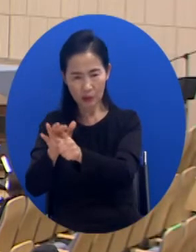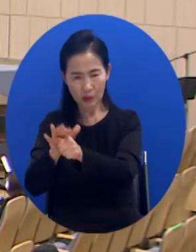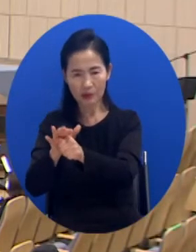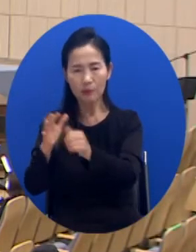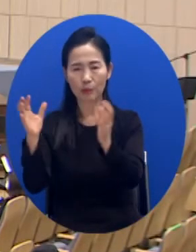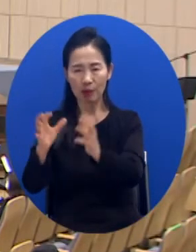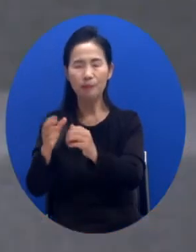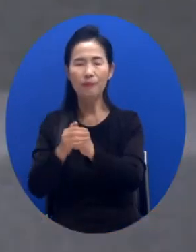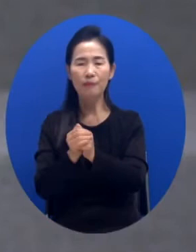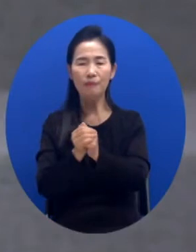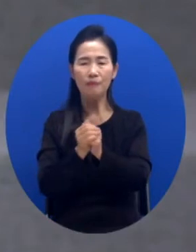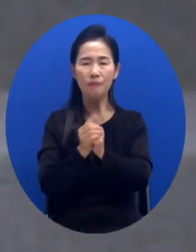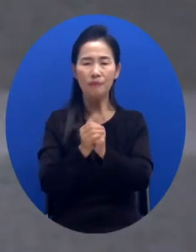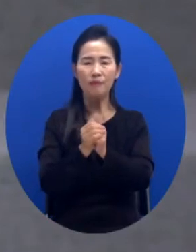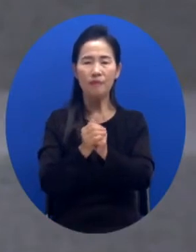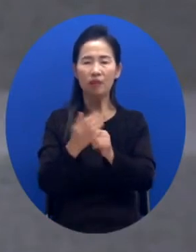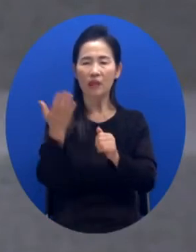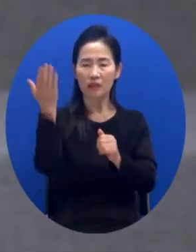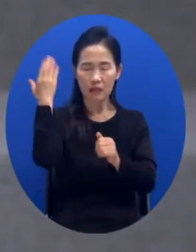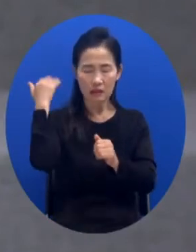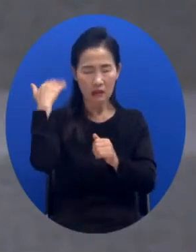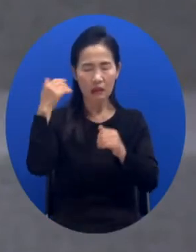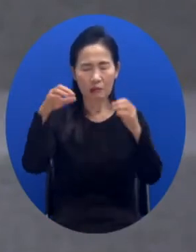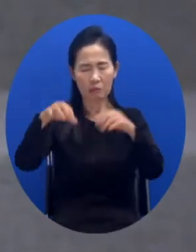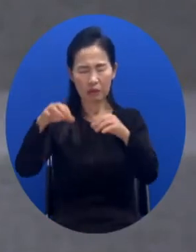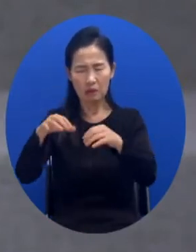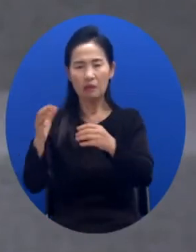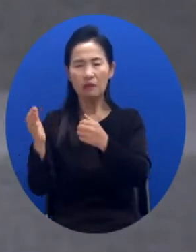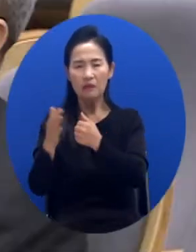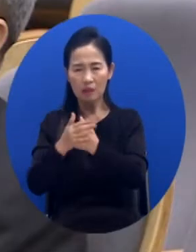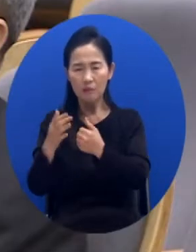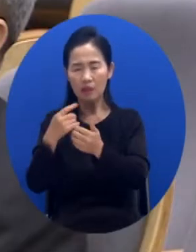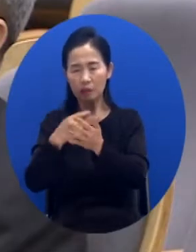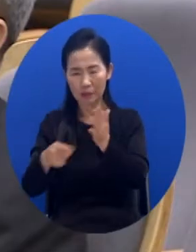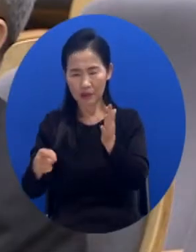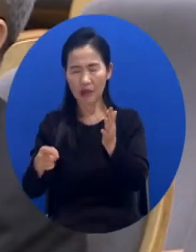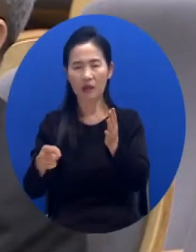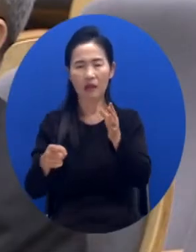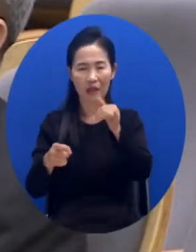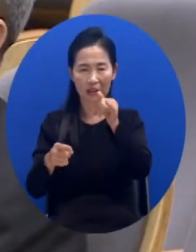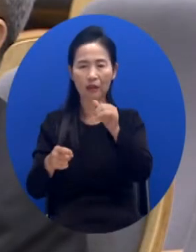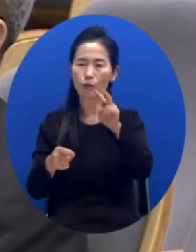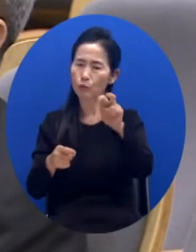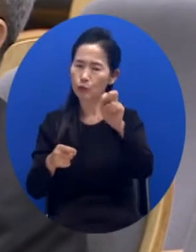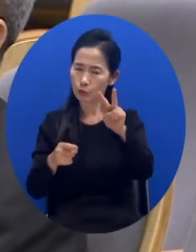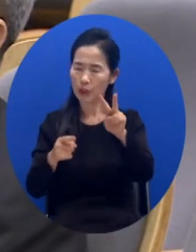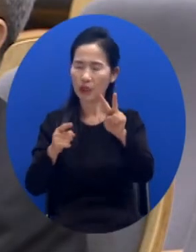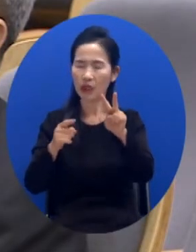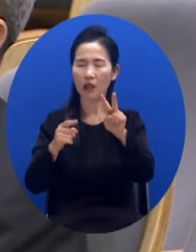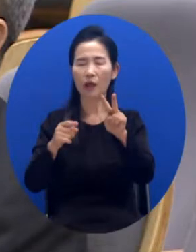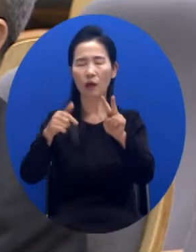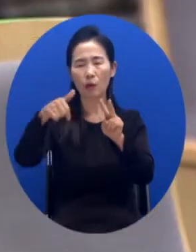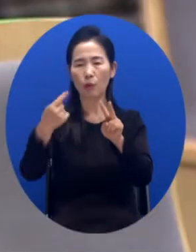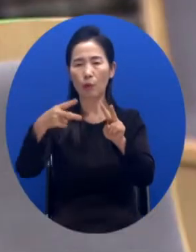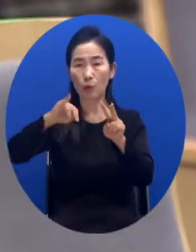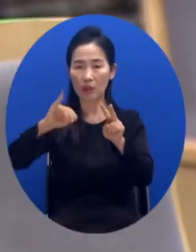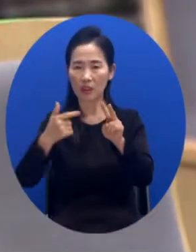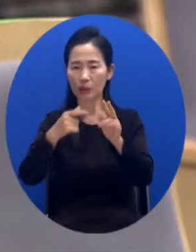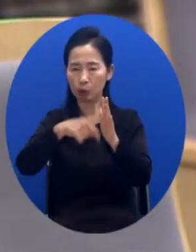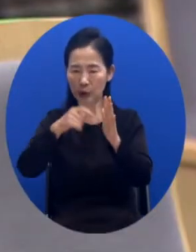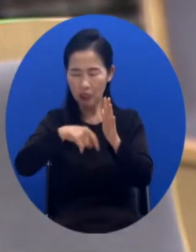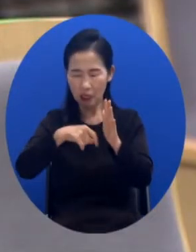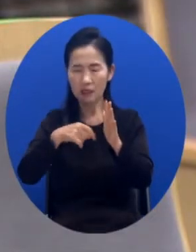이 자리에서는 지난 여름 집중호우로 피해를 입은 고신 교단 산하 22개 교회 재난 긴급 복음